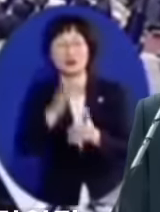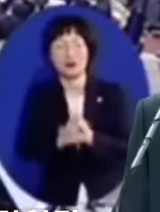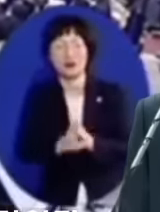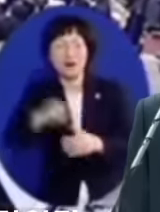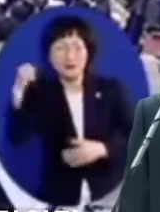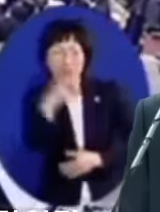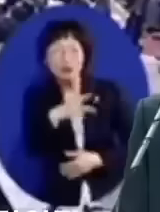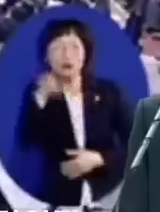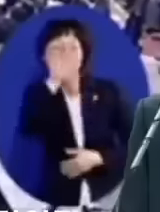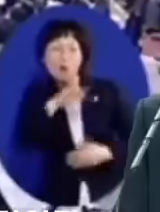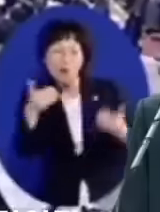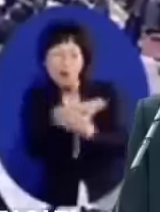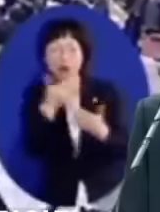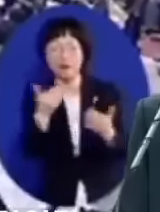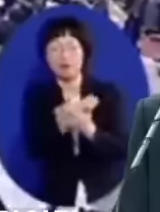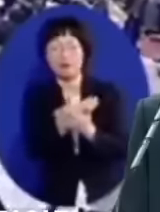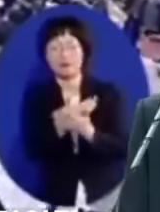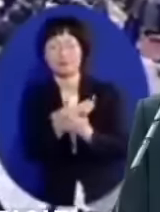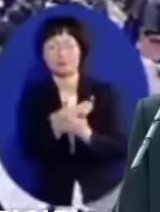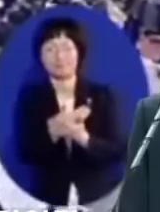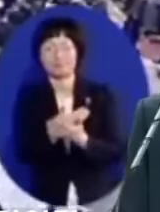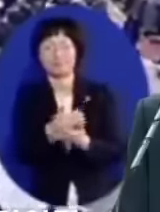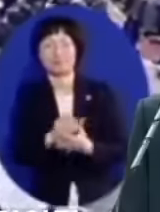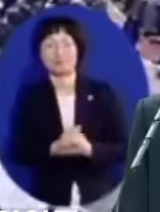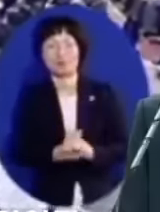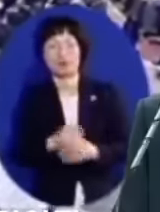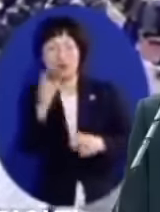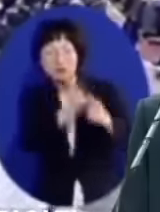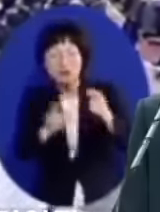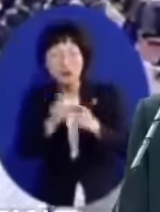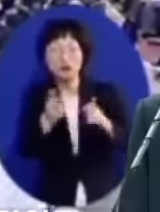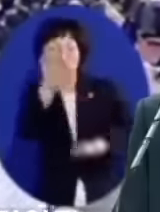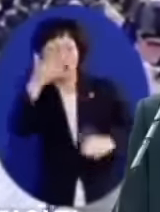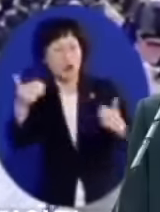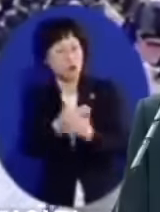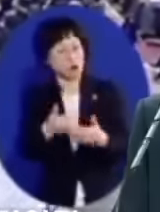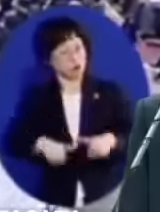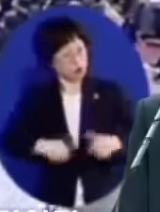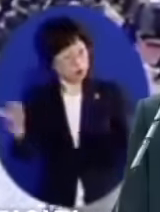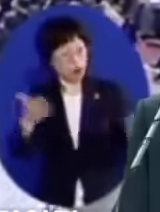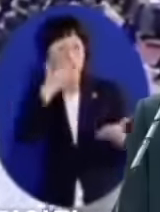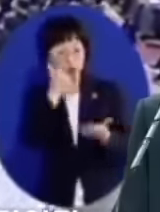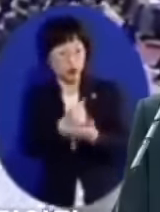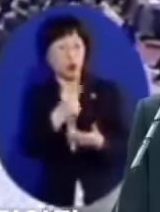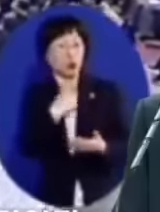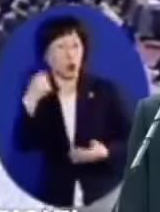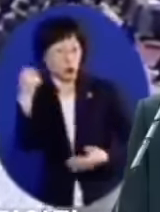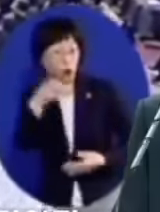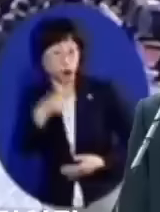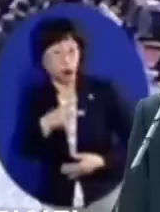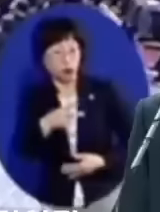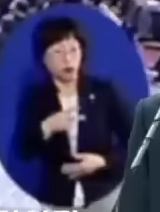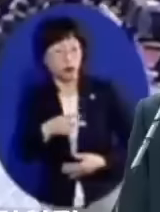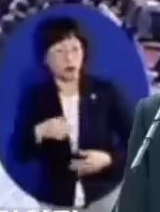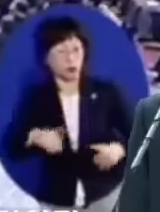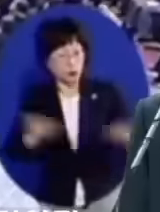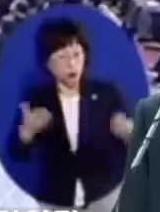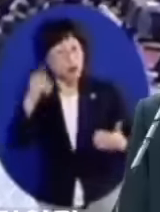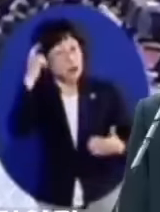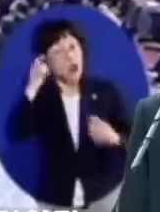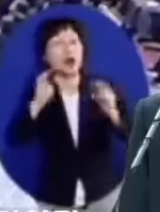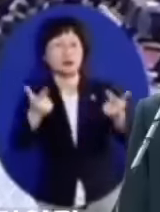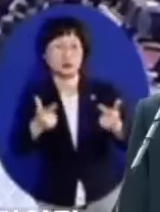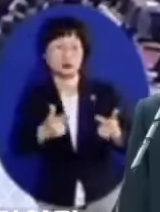자꾸 회개할 그 뭐 더 이상 회개할 필요가 있느냐 자꾸 죄 짓는데 그러면 안 되는 것입니다.